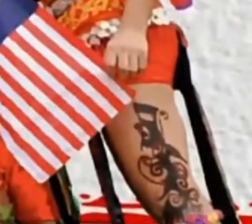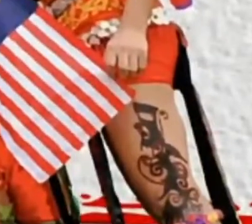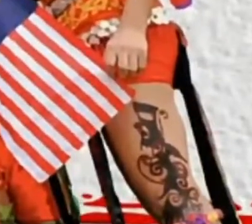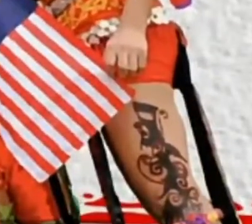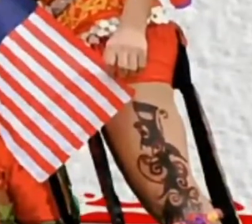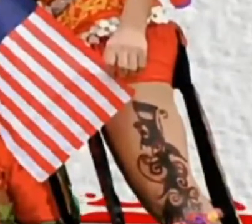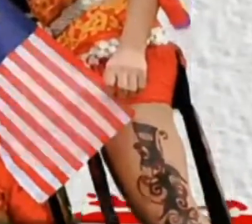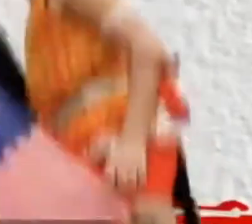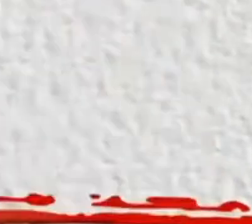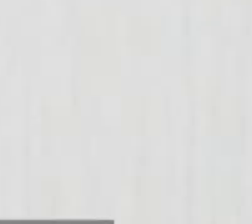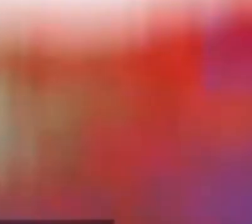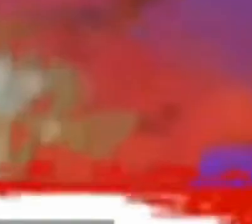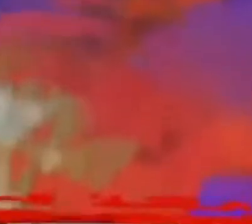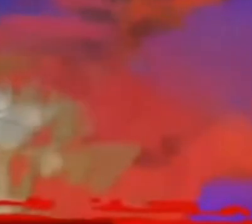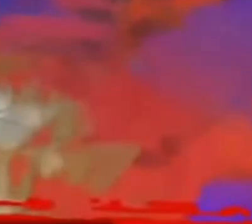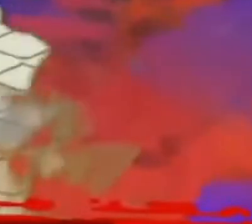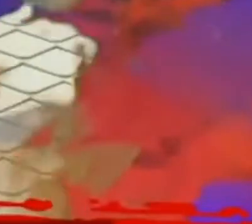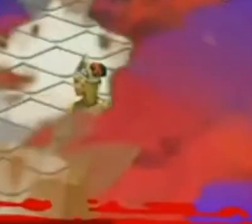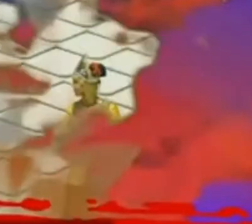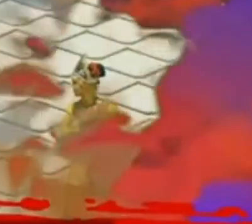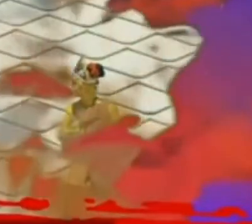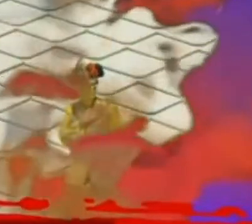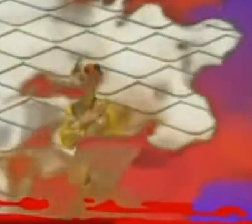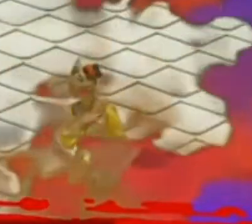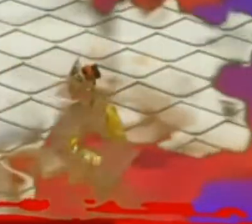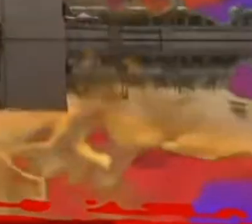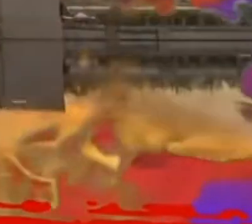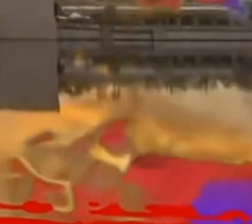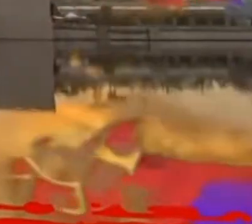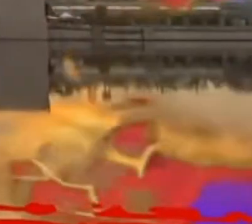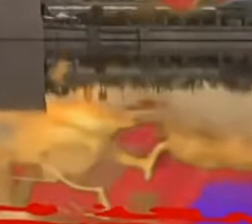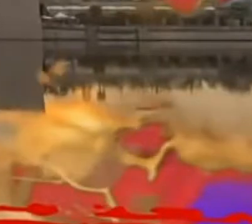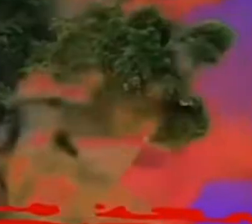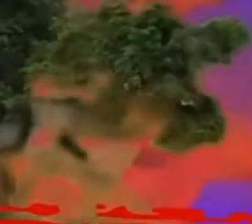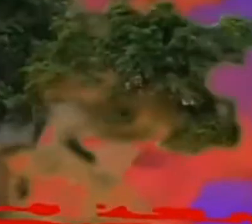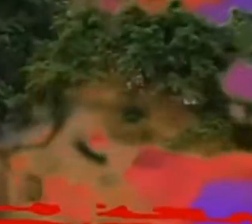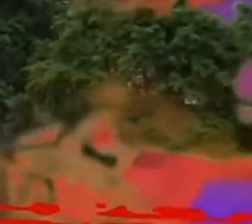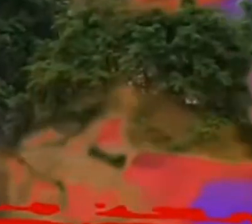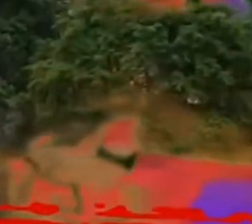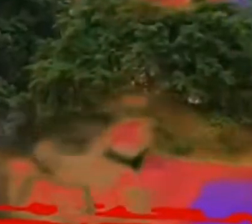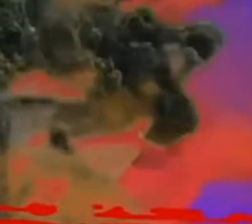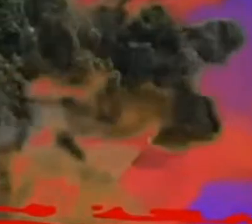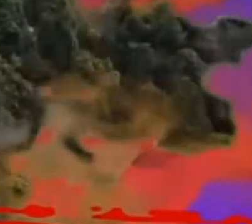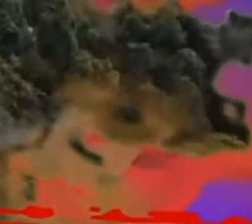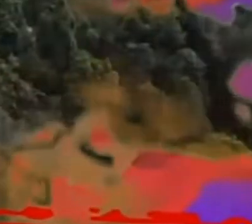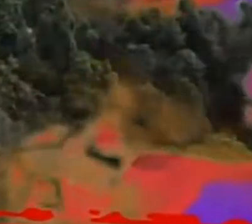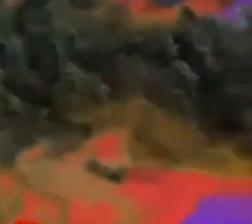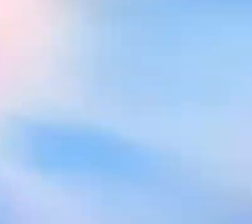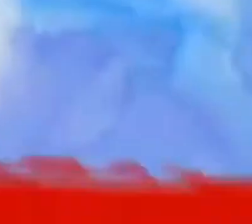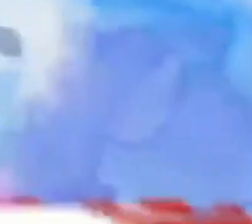Membentuk satu sikap yang liberal terhadap tradisi kebudayaan yang kaya dan berbagai-bagai corak.